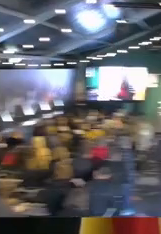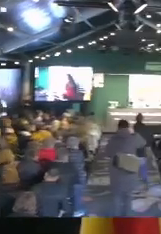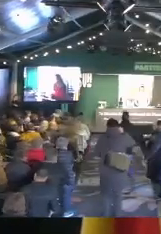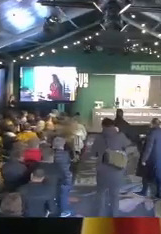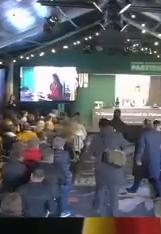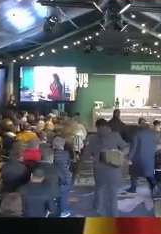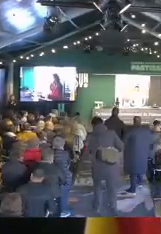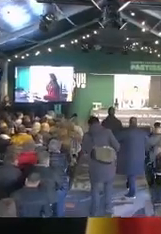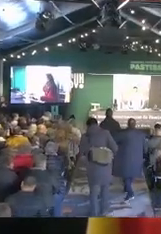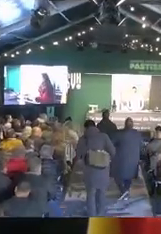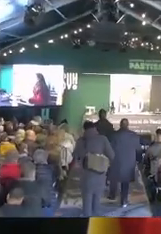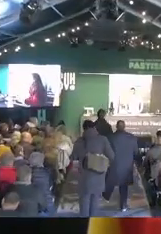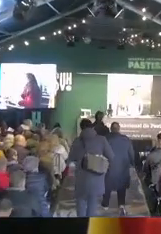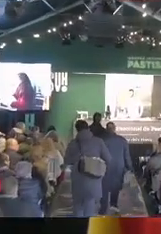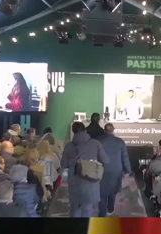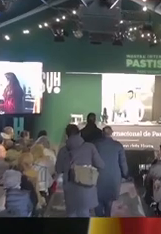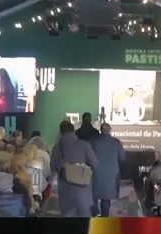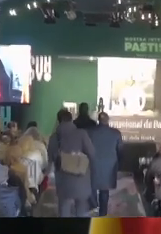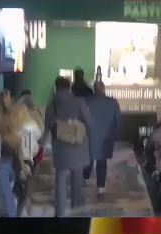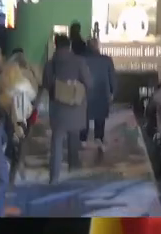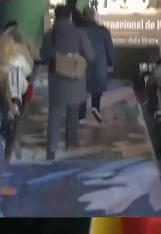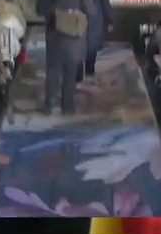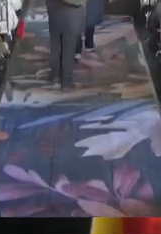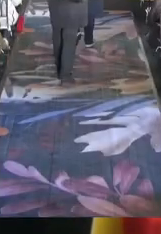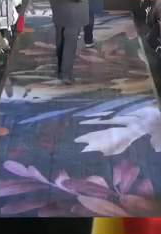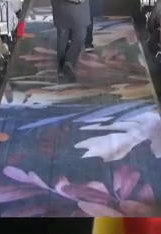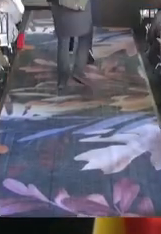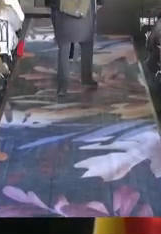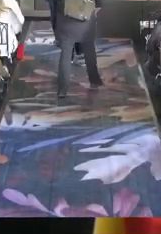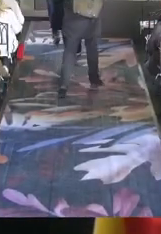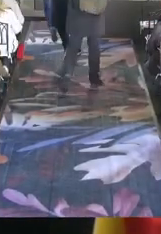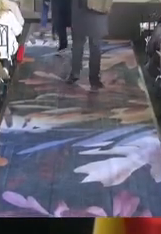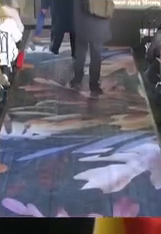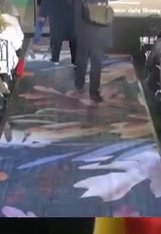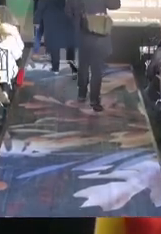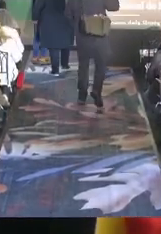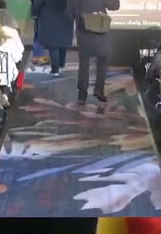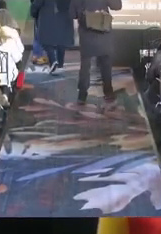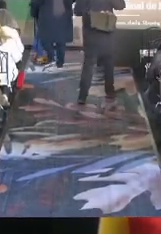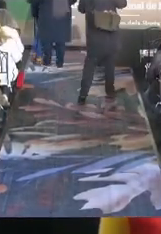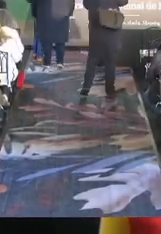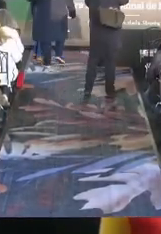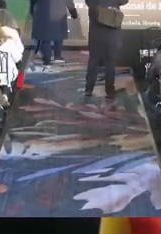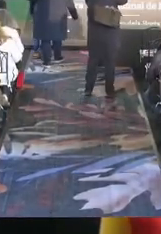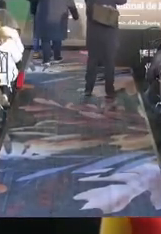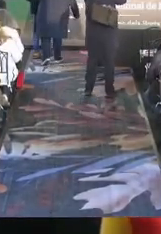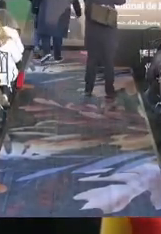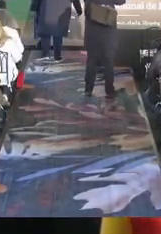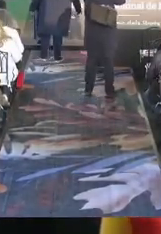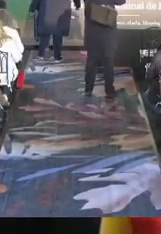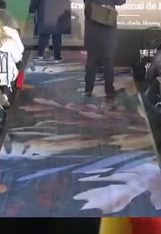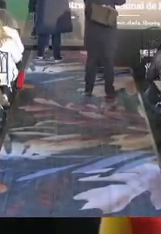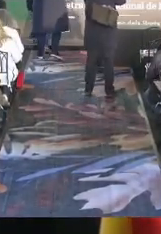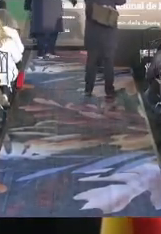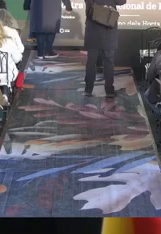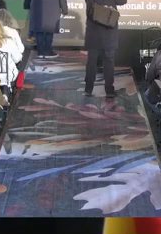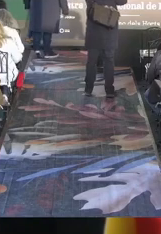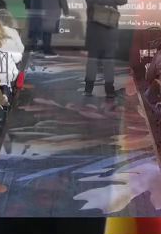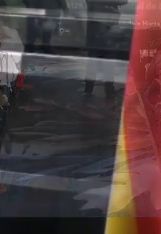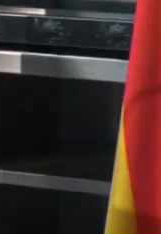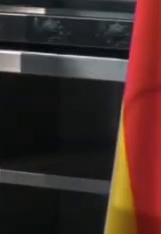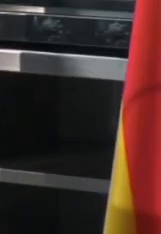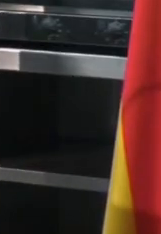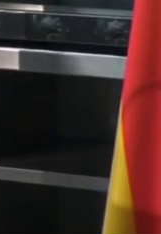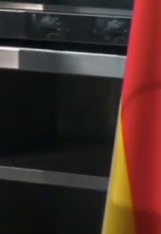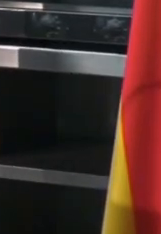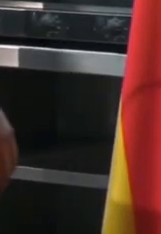Beas, per tal d'obsequiar-lo amb aquesta estatueta que representen les lletres de Sant Vicenç a Dalmau